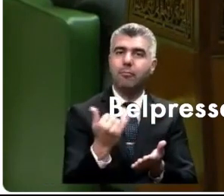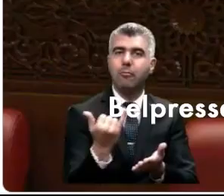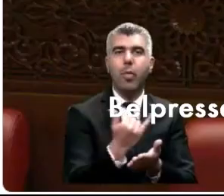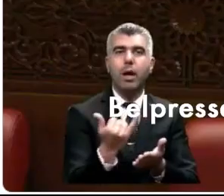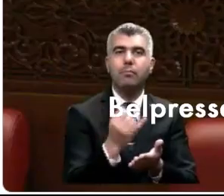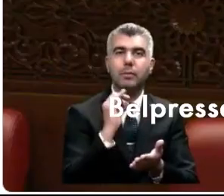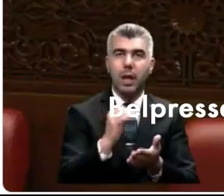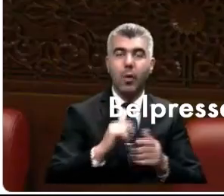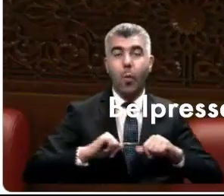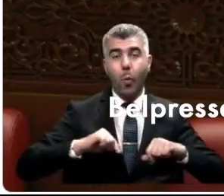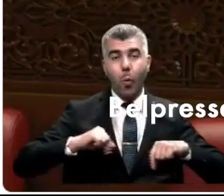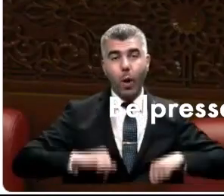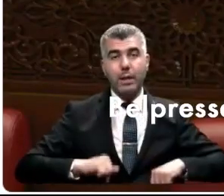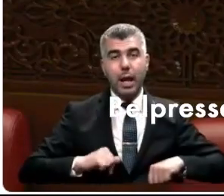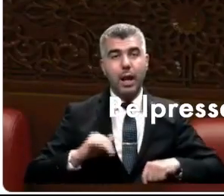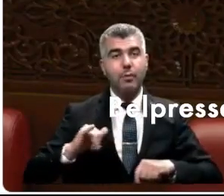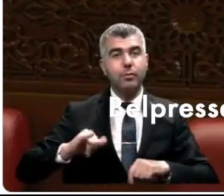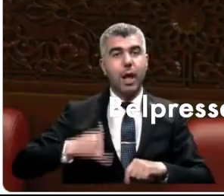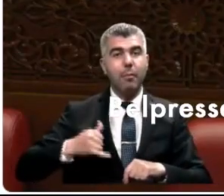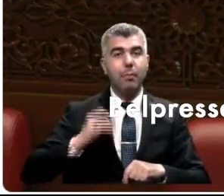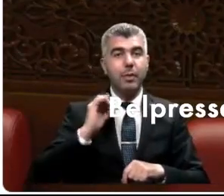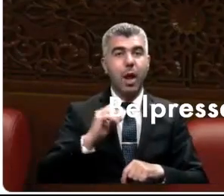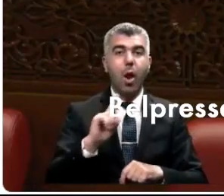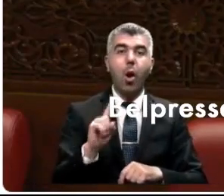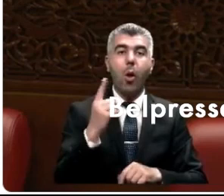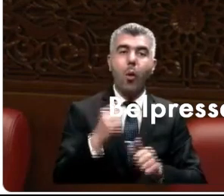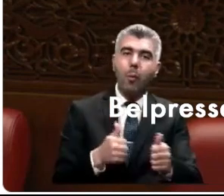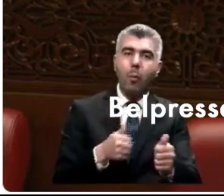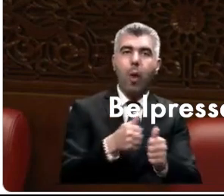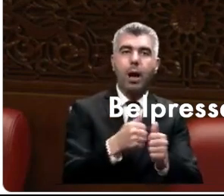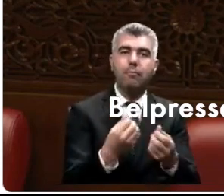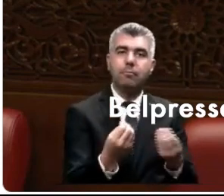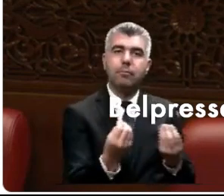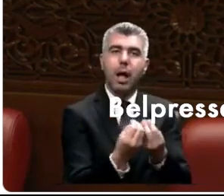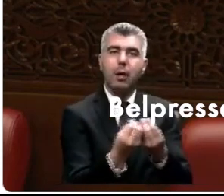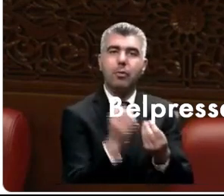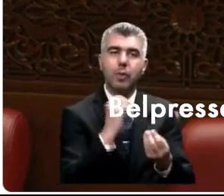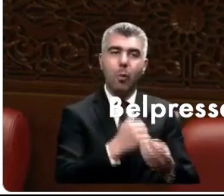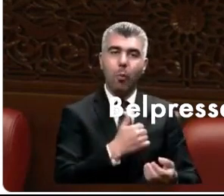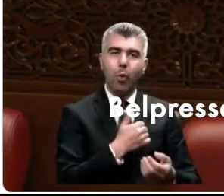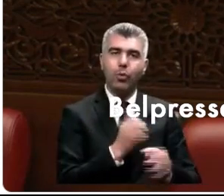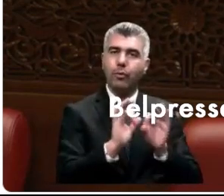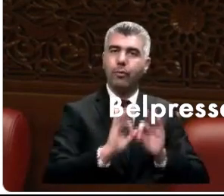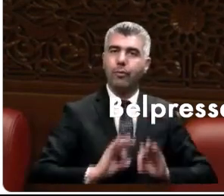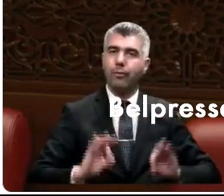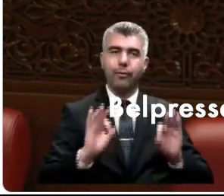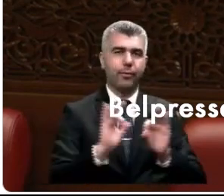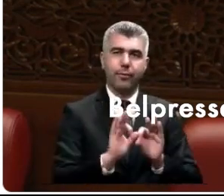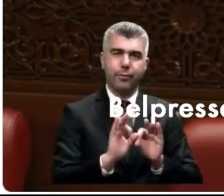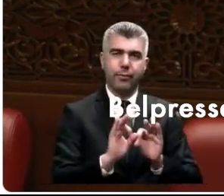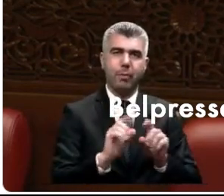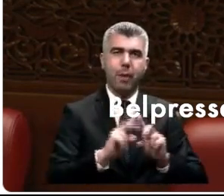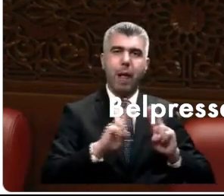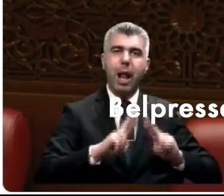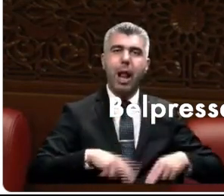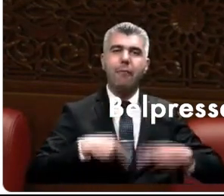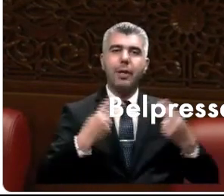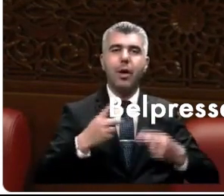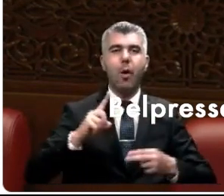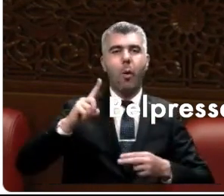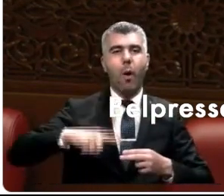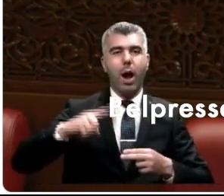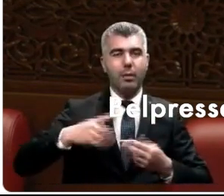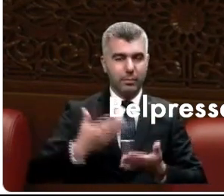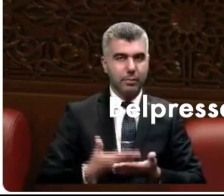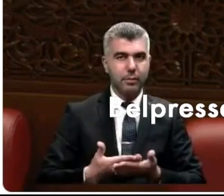اعتبرنا بان وزاره الشباب هي المعنيه الاولى باش تواكب هذه العمليه معهم باش ما نخليهم بوحدهم في في المعانه ديال الحياه اليوميه وفي